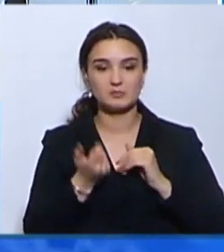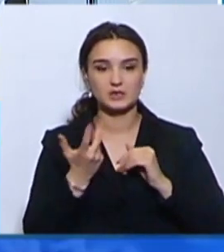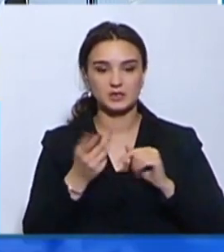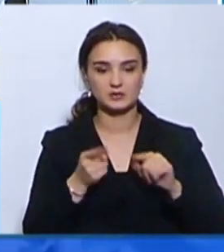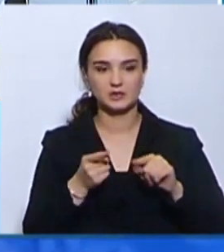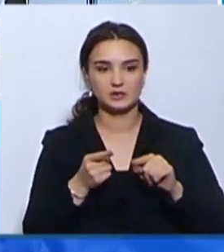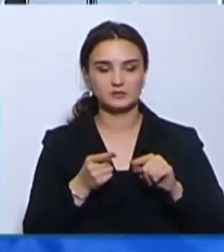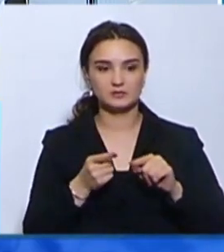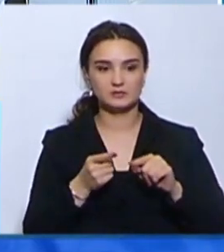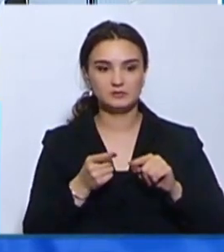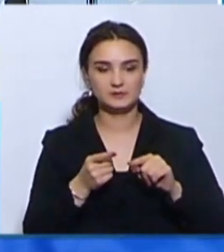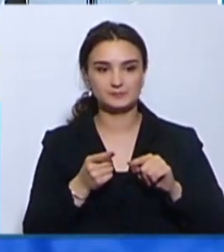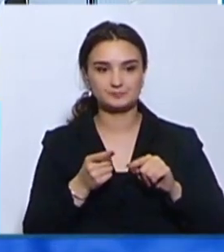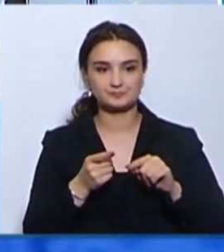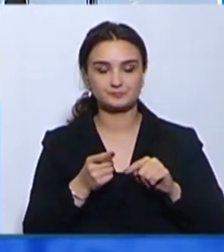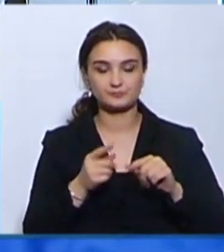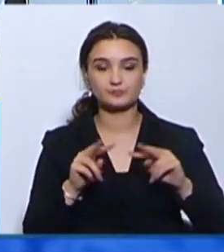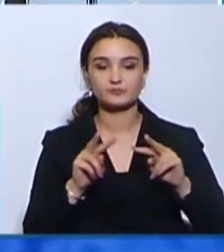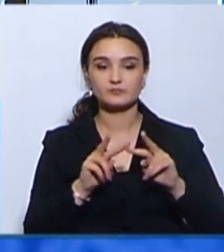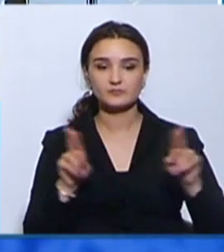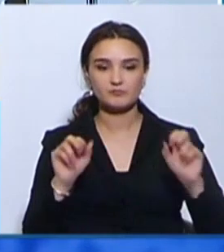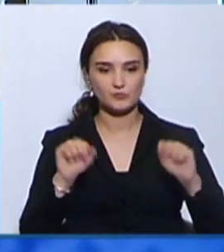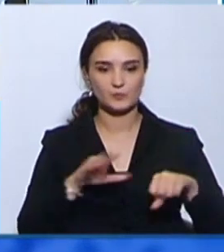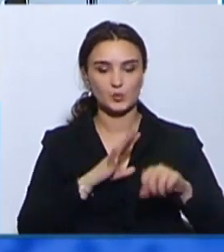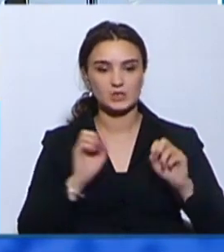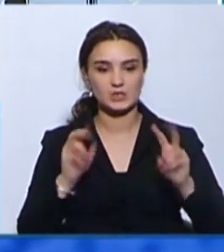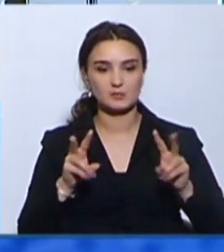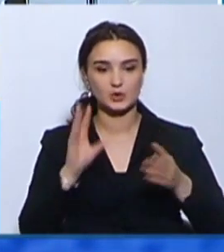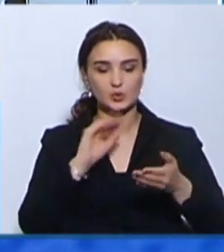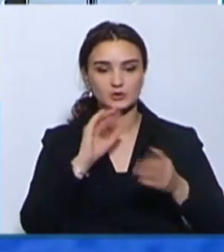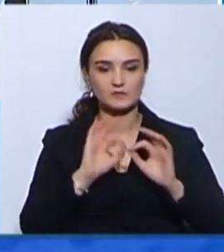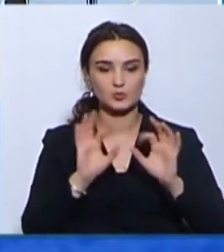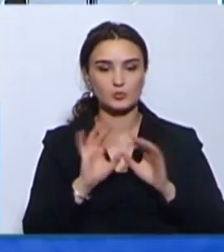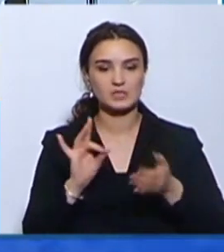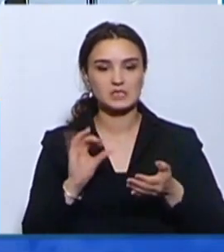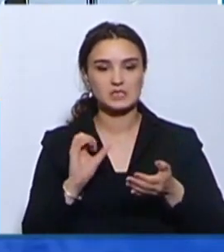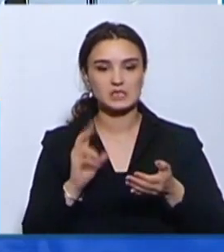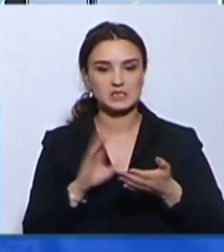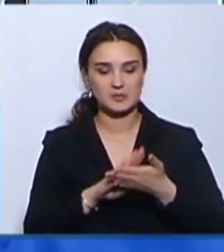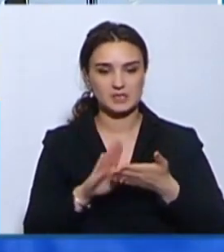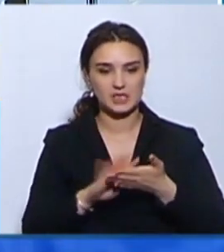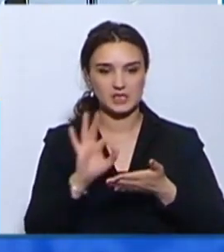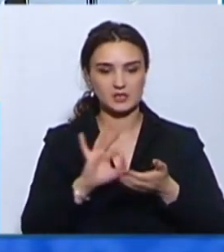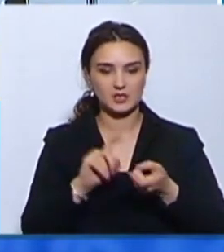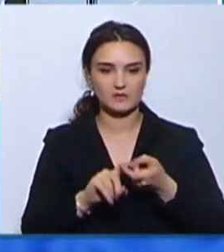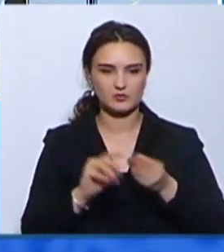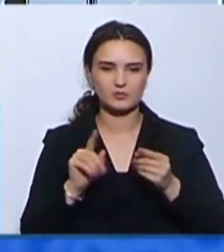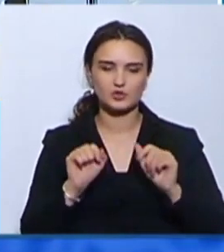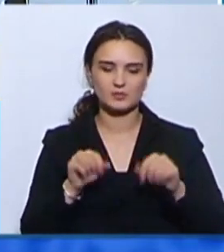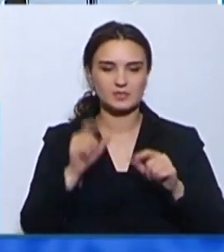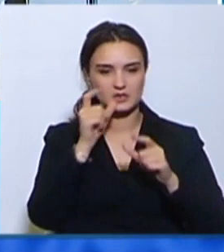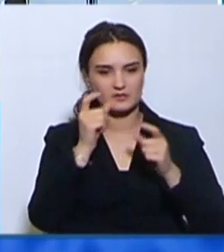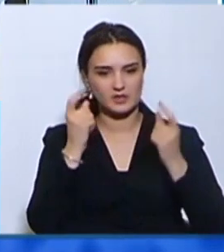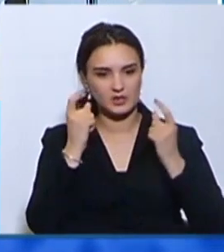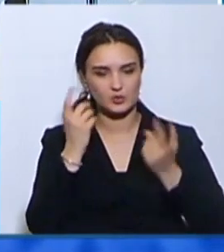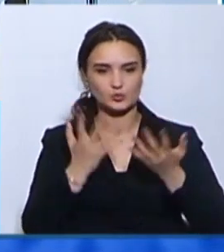რამდენად თანაბარი შეიძლება იყოს საფრთხე, როდესაც ვლაპარაკობთ რისკებზე, ჰიგიენის თვალსაზრისით, გნებავთ იქნება ეს სათვალე